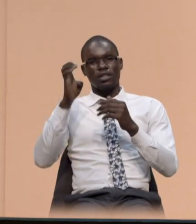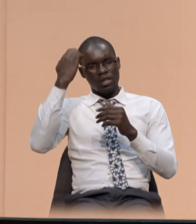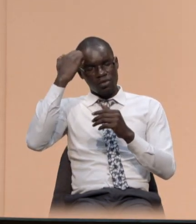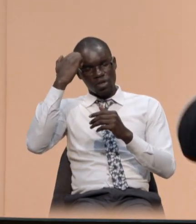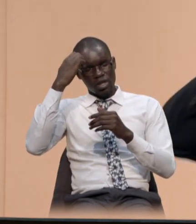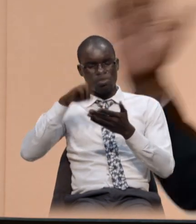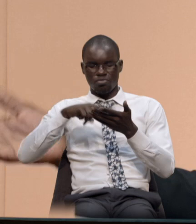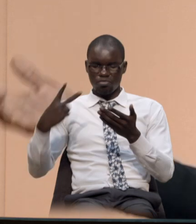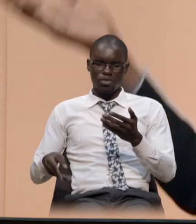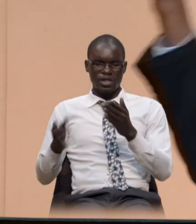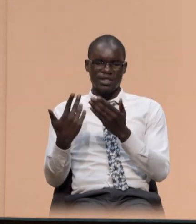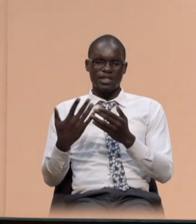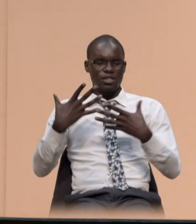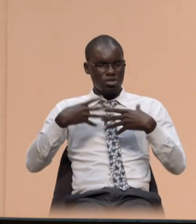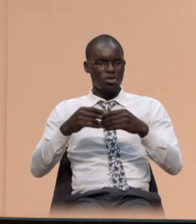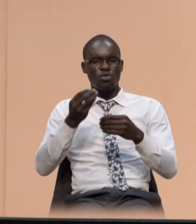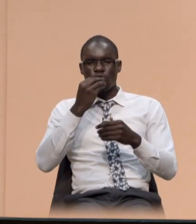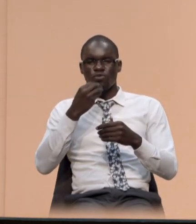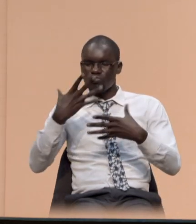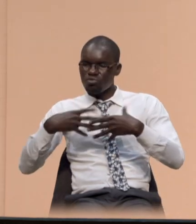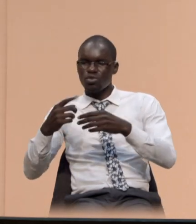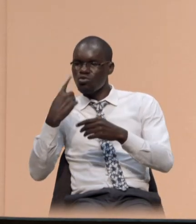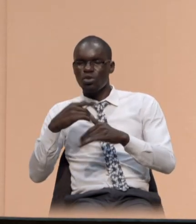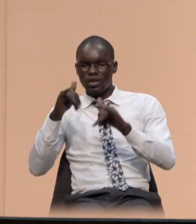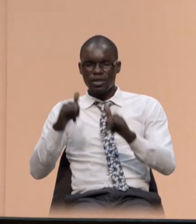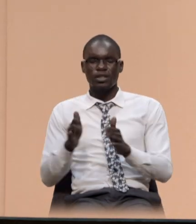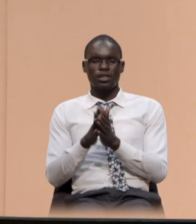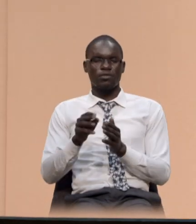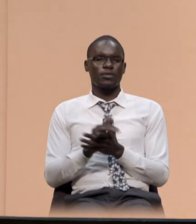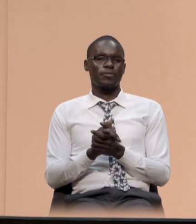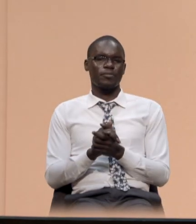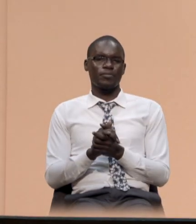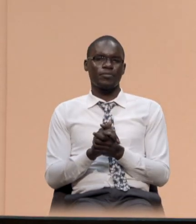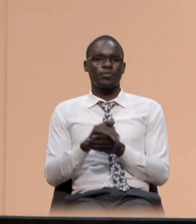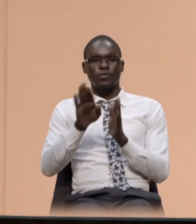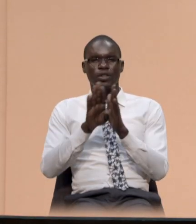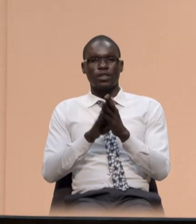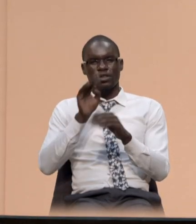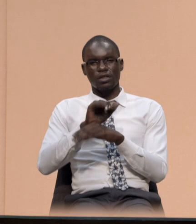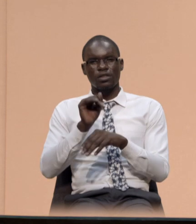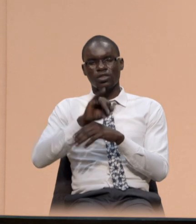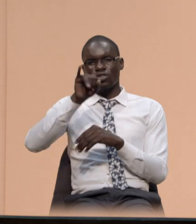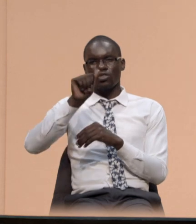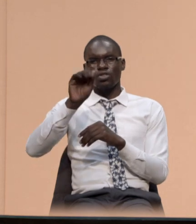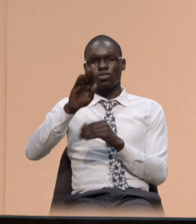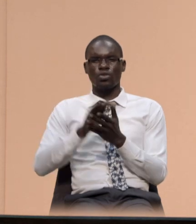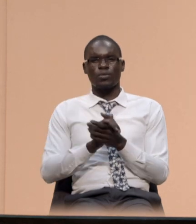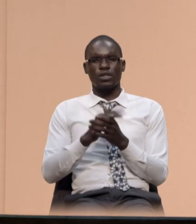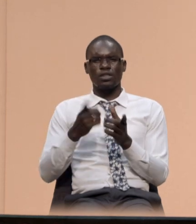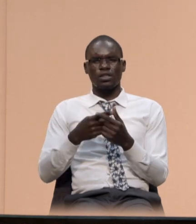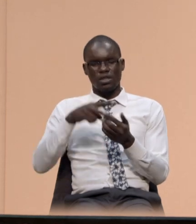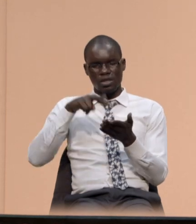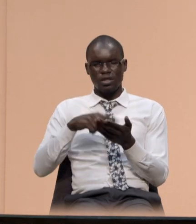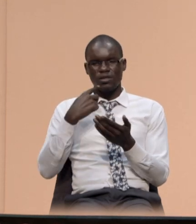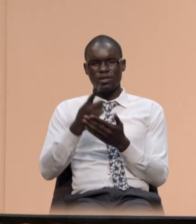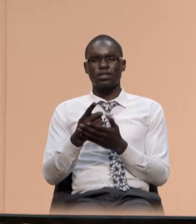go. Things can go. Food can go. But who are you going to remain with? The Bible calls upon Job. Job alisimama